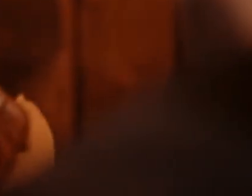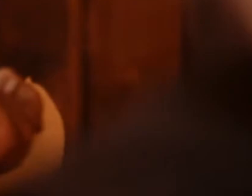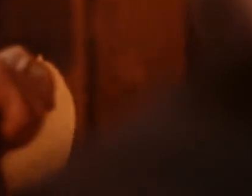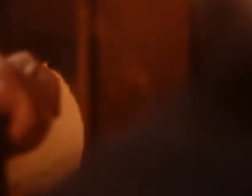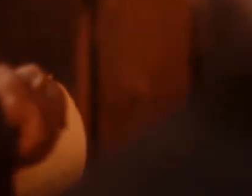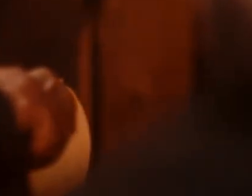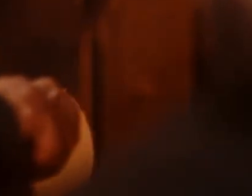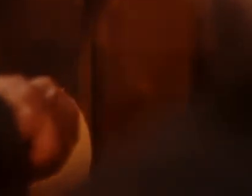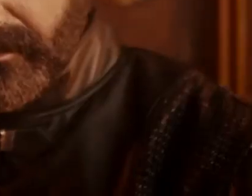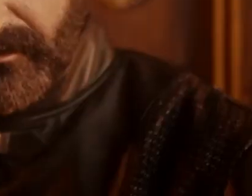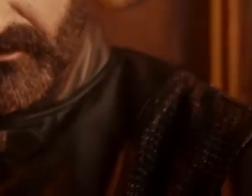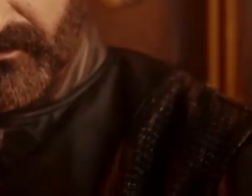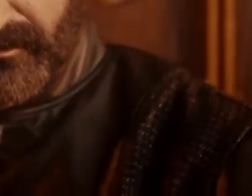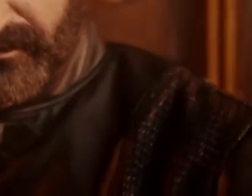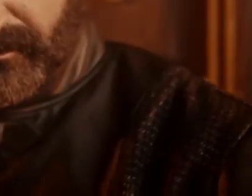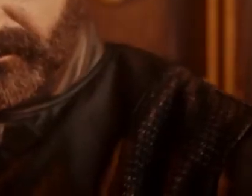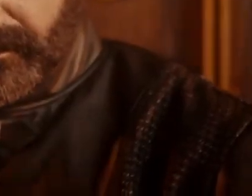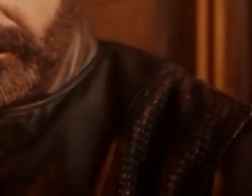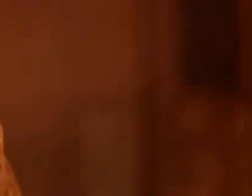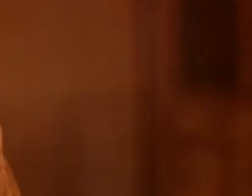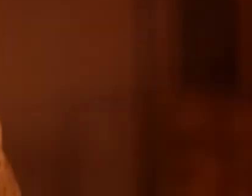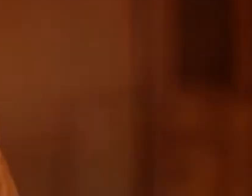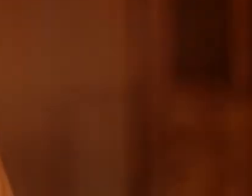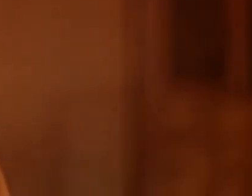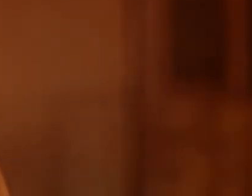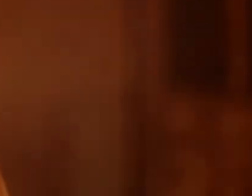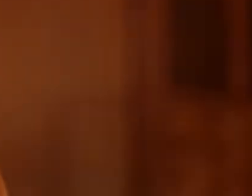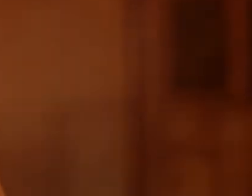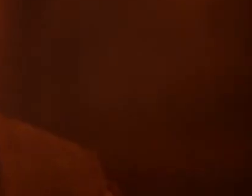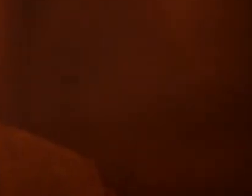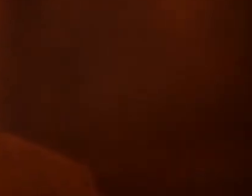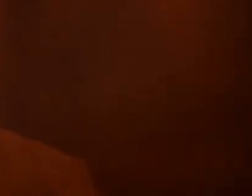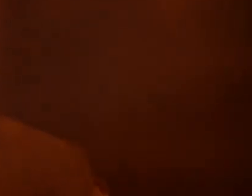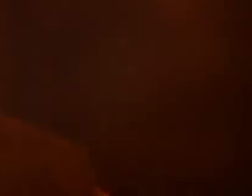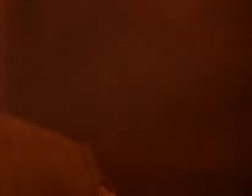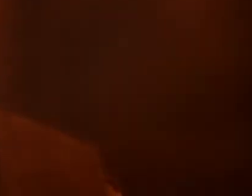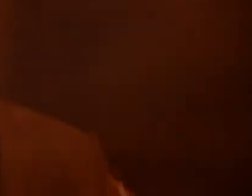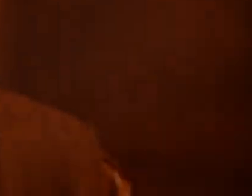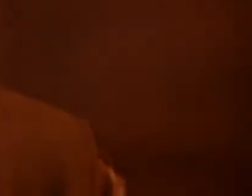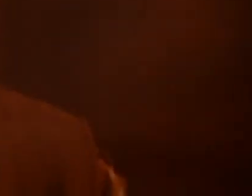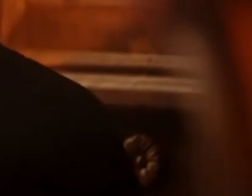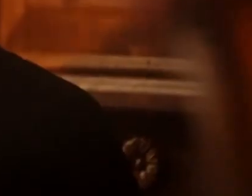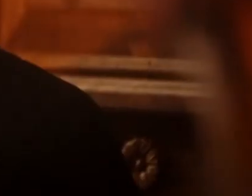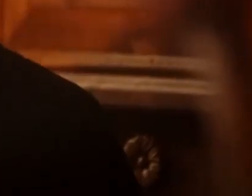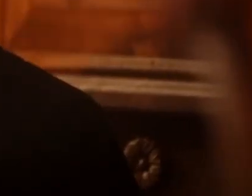okuyor. Subaşı huzursuz. Demirci Mesut tedirgin gözlerle Yunus'a bakıyor.